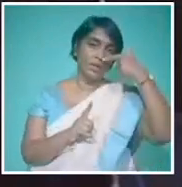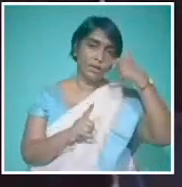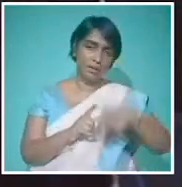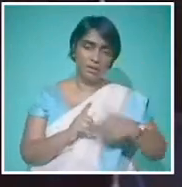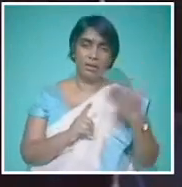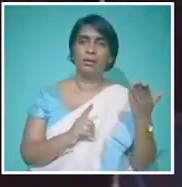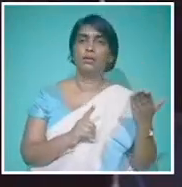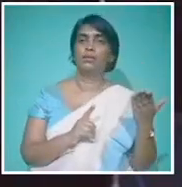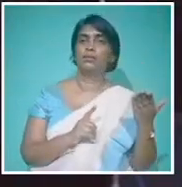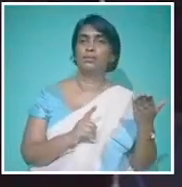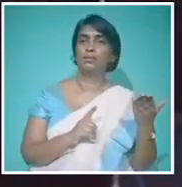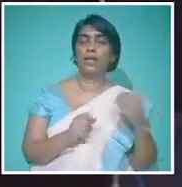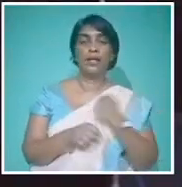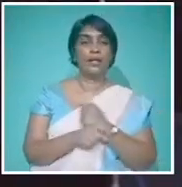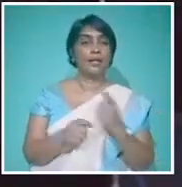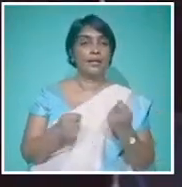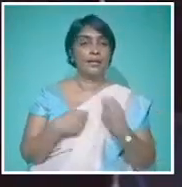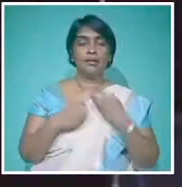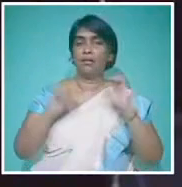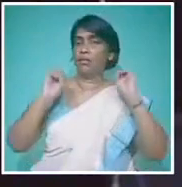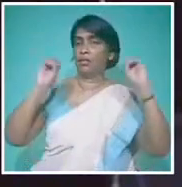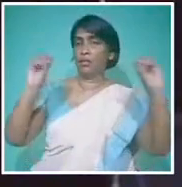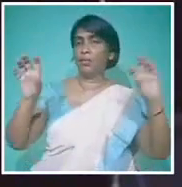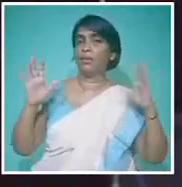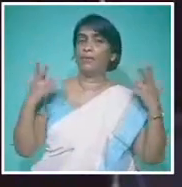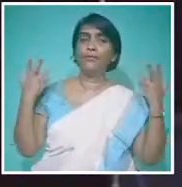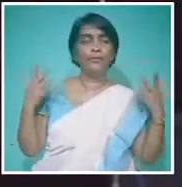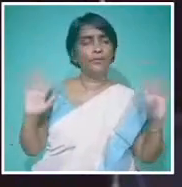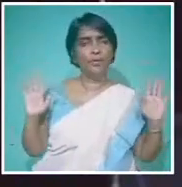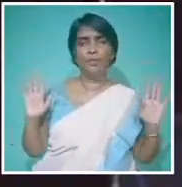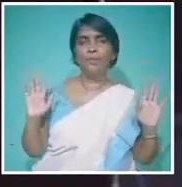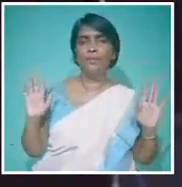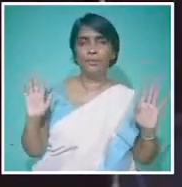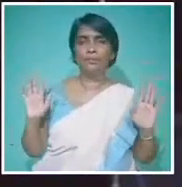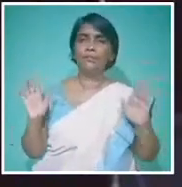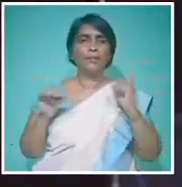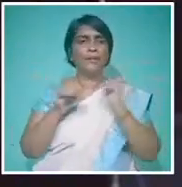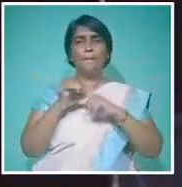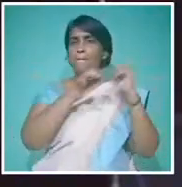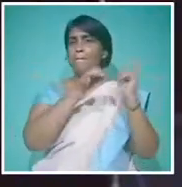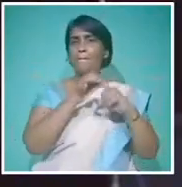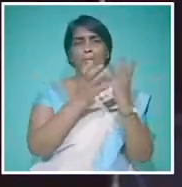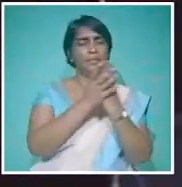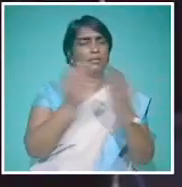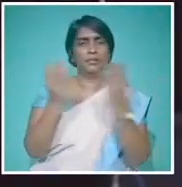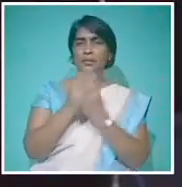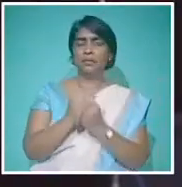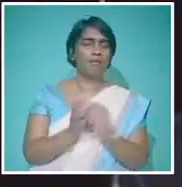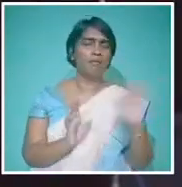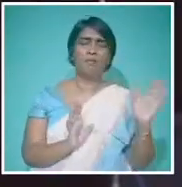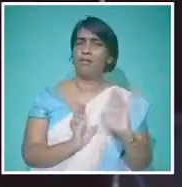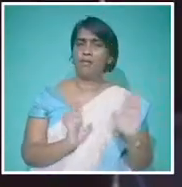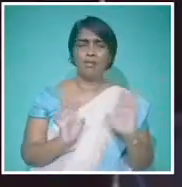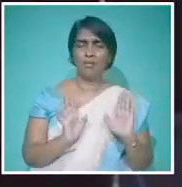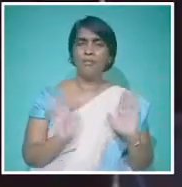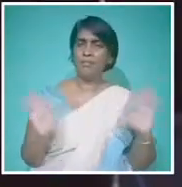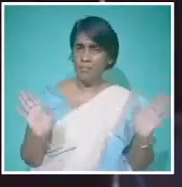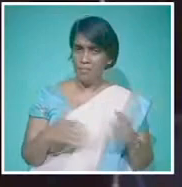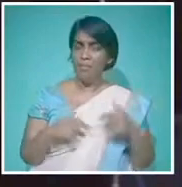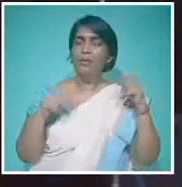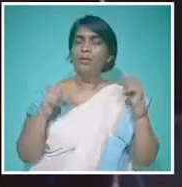ටිකටයි ගෑස් ටිකටයි ඔය ටිකට වීදම් කරලා ඉවර වුණාම ඒ ප්‍රශ්නේ විසඳුණා කියලා හිතනවා නම් එහෙම නැහැ.